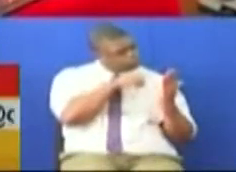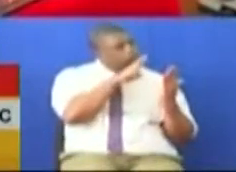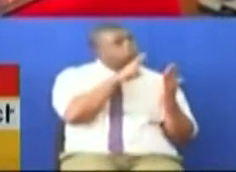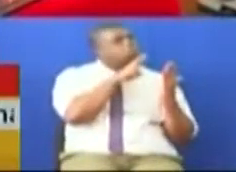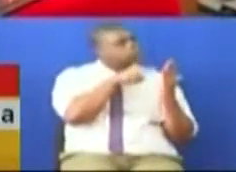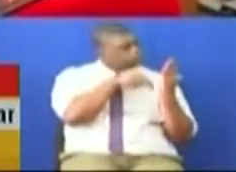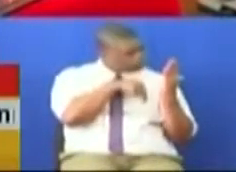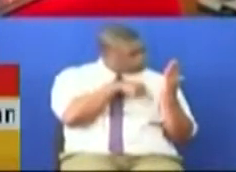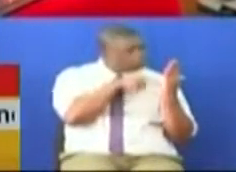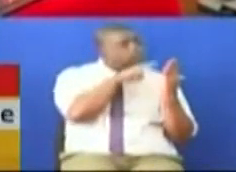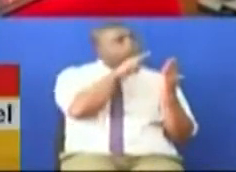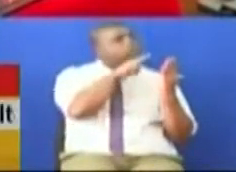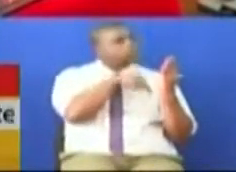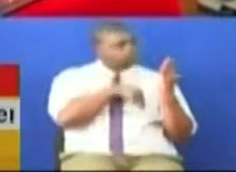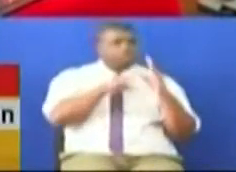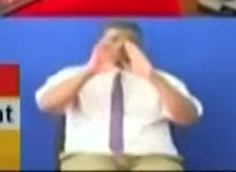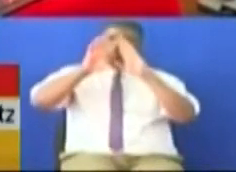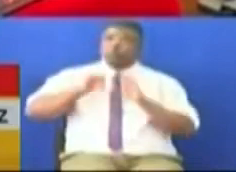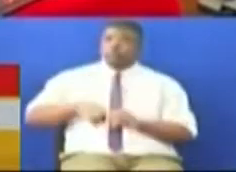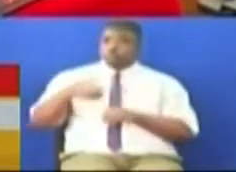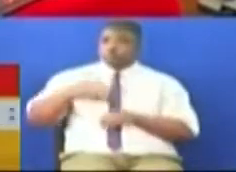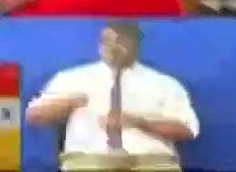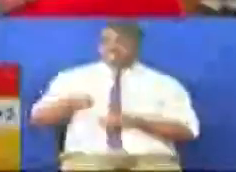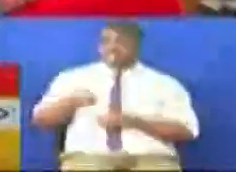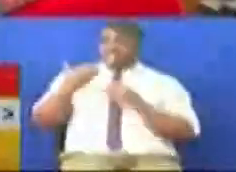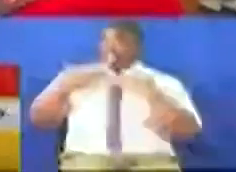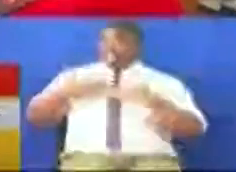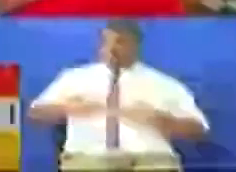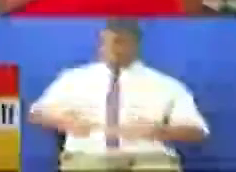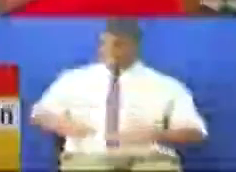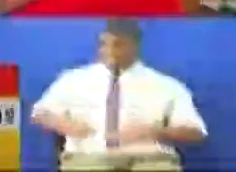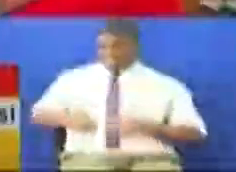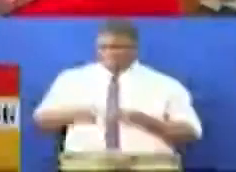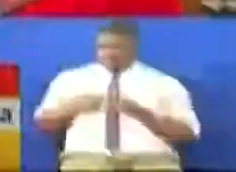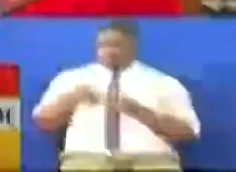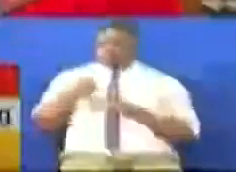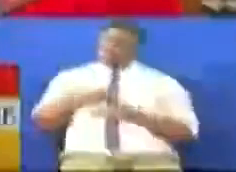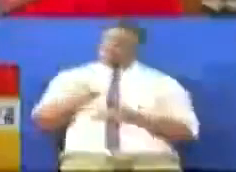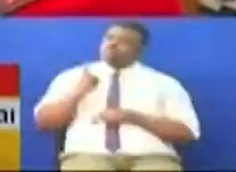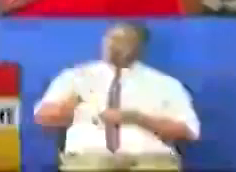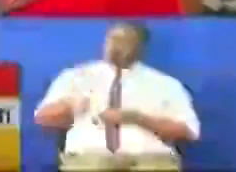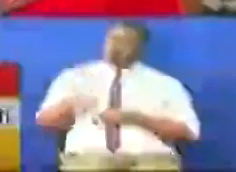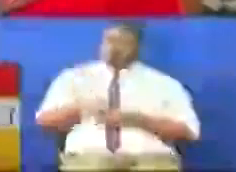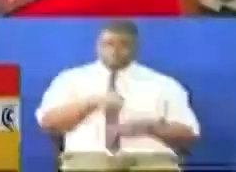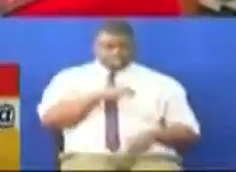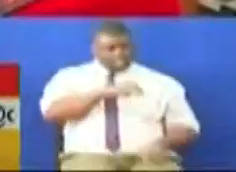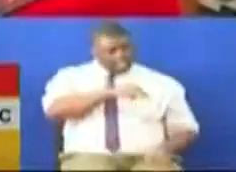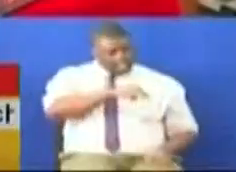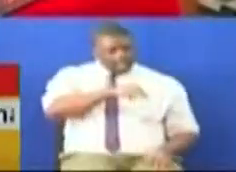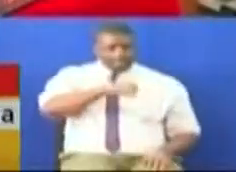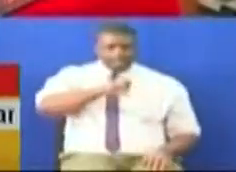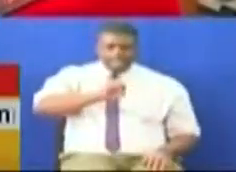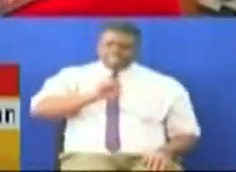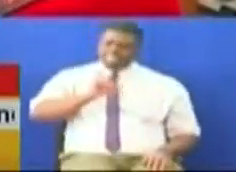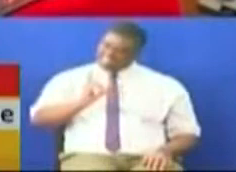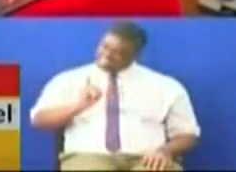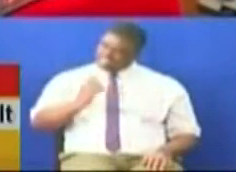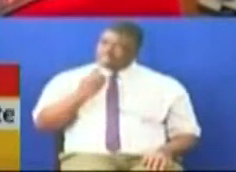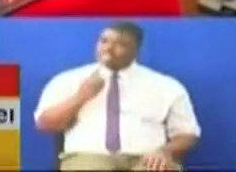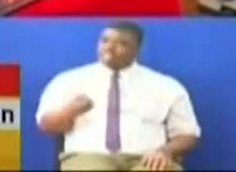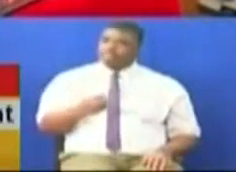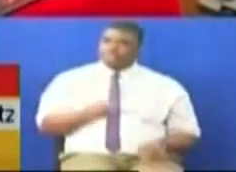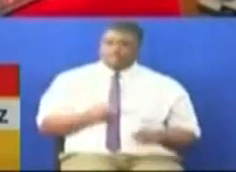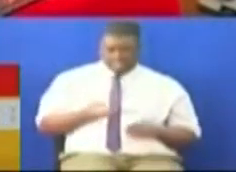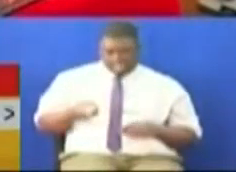ambalo MSD walikuwa wametoa huduma kwenye taasisi mbalimbali za serikali, deni karibuni bilioni